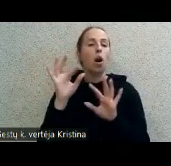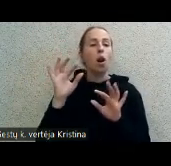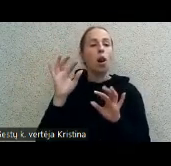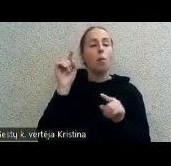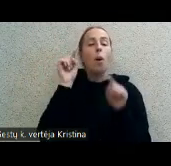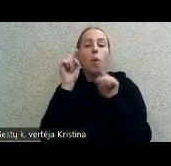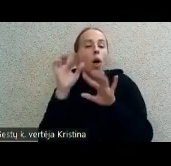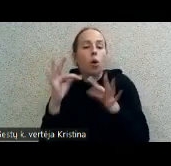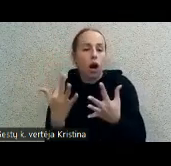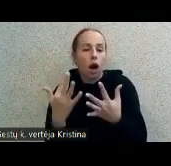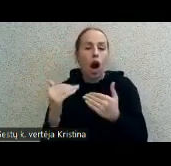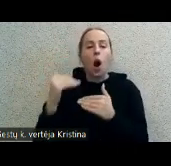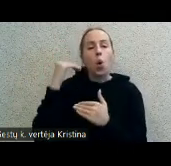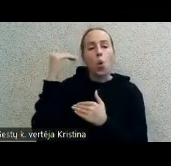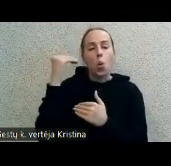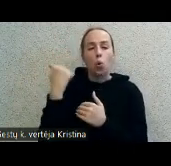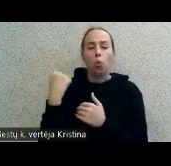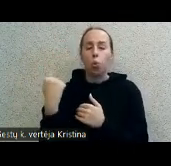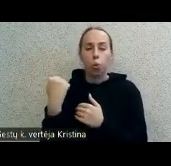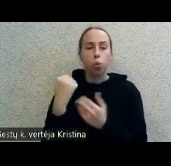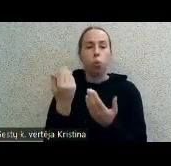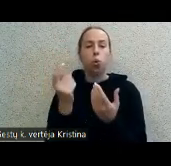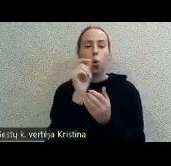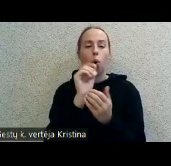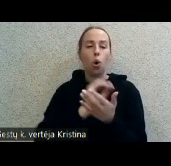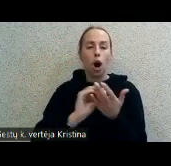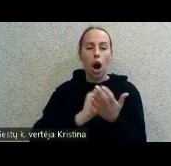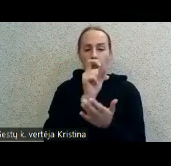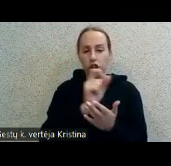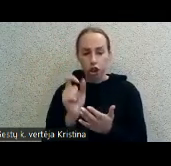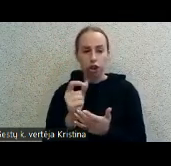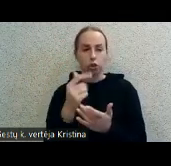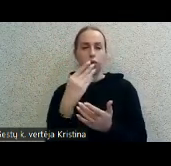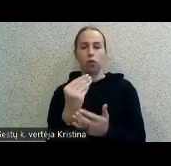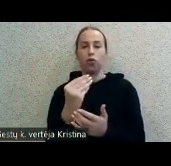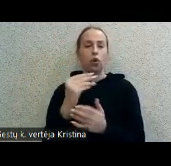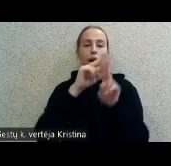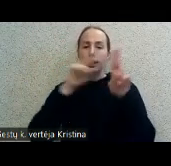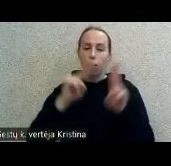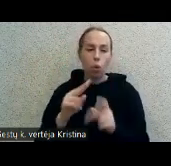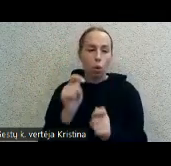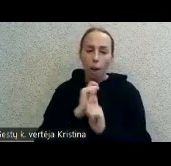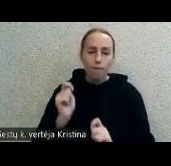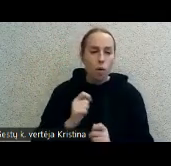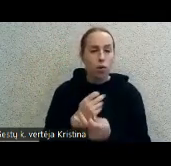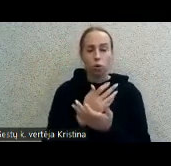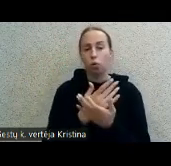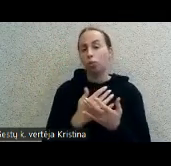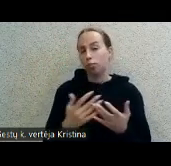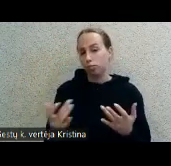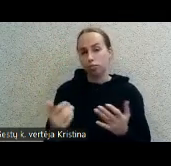autoriai, tie, kurie yra apdovanoti, yra laimėję tarptautinius apdovanojimus. Kitas